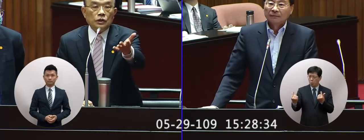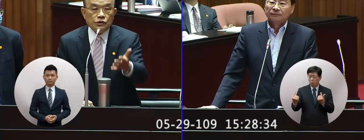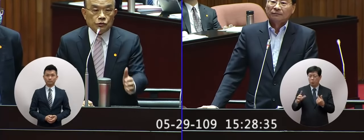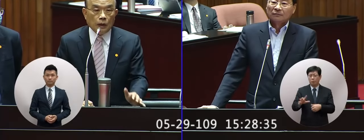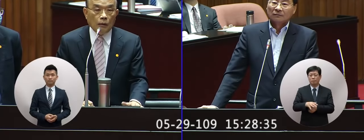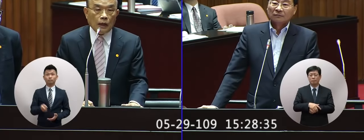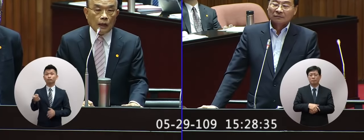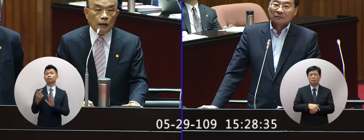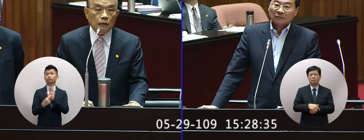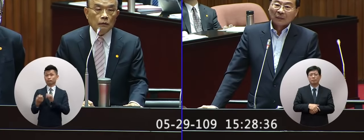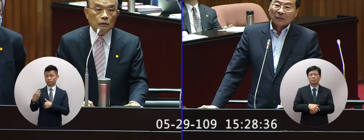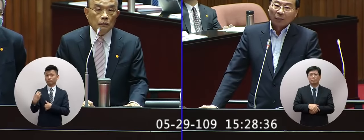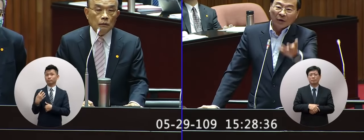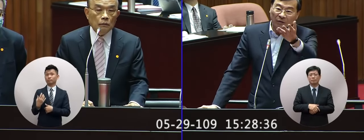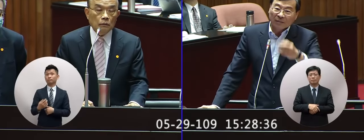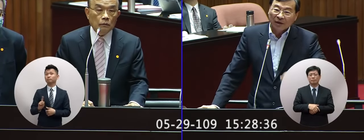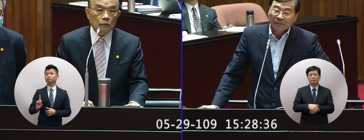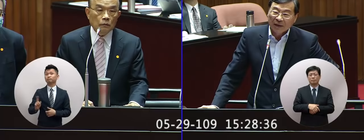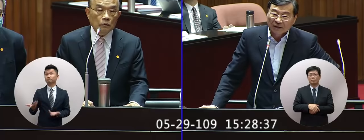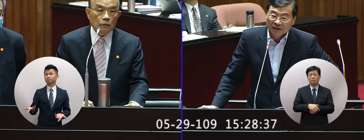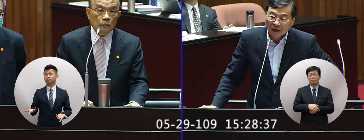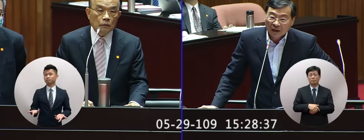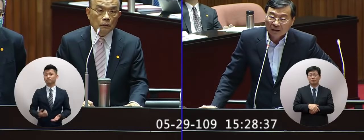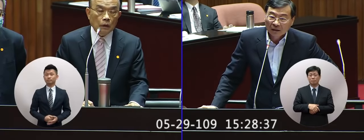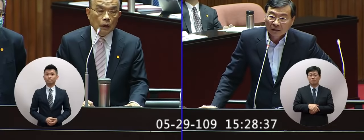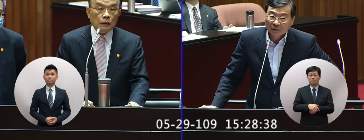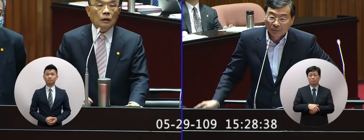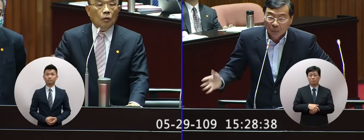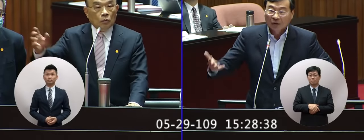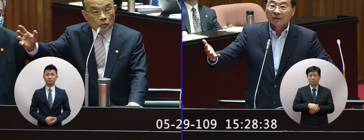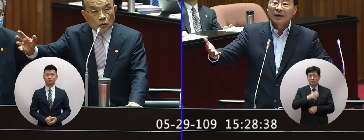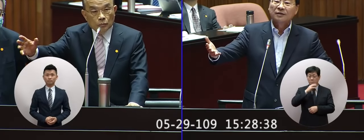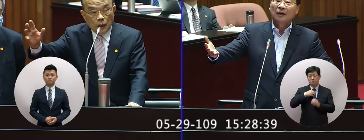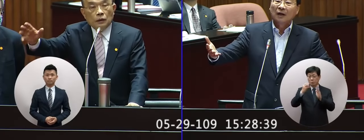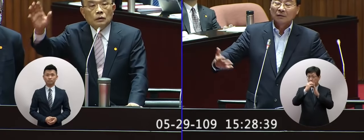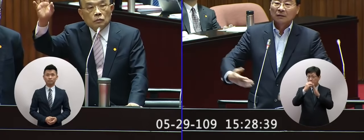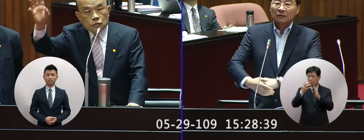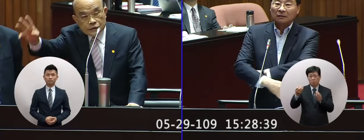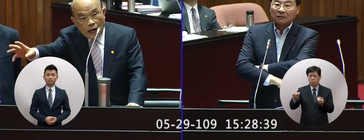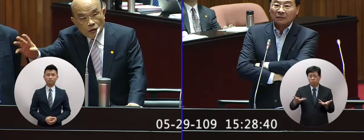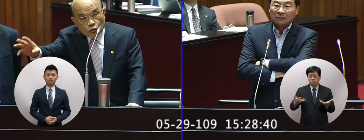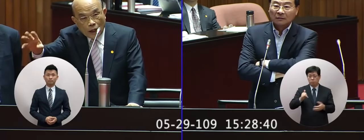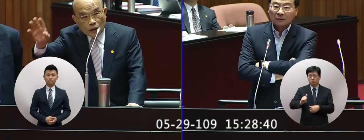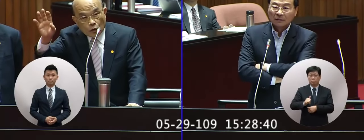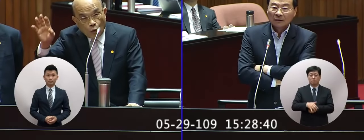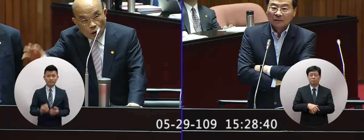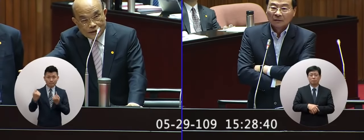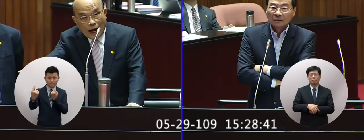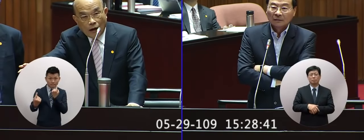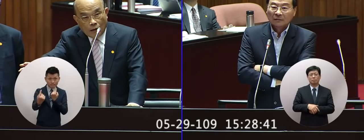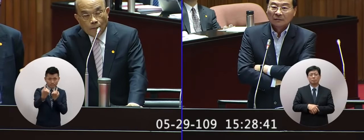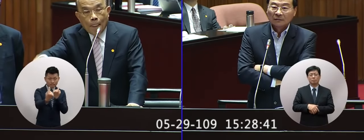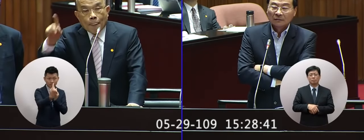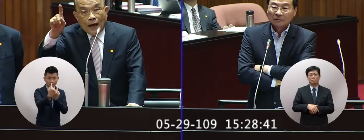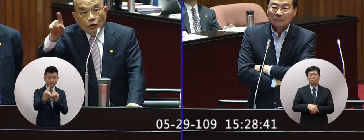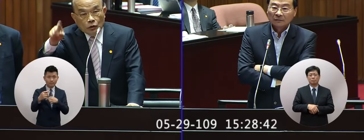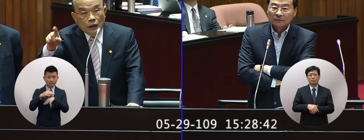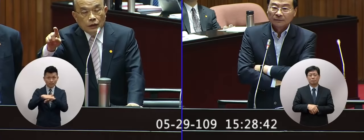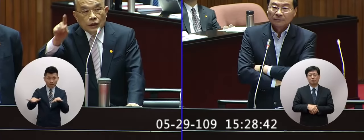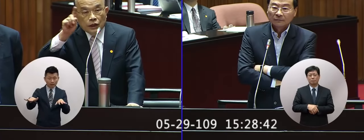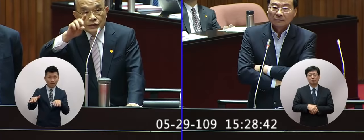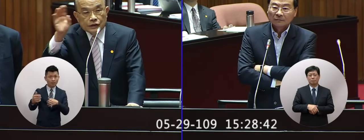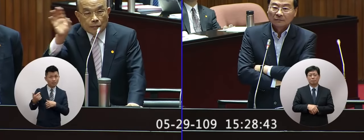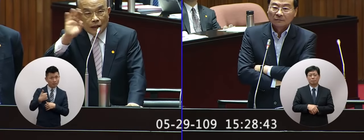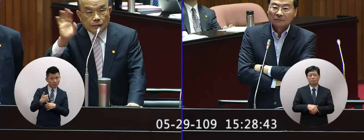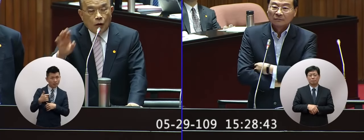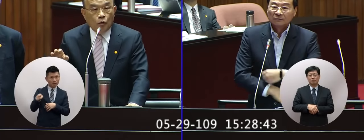全。 你举出来我看看。 柏流就没有疫情啊。柏流就没疫情啊。 相对的国家哈，它有